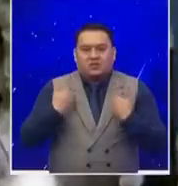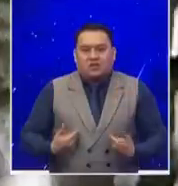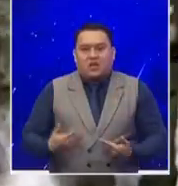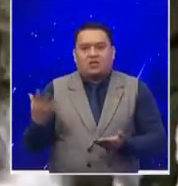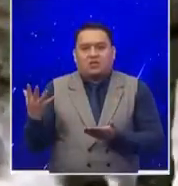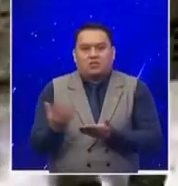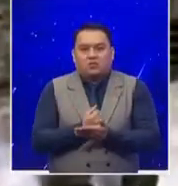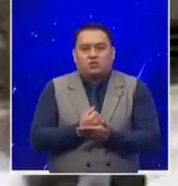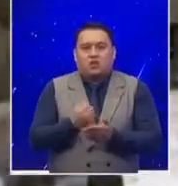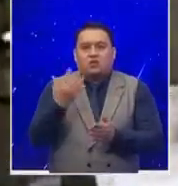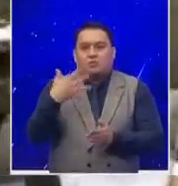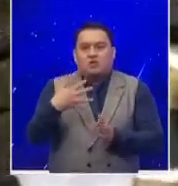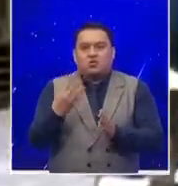мужчины